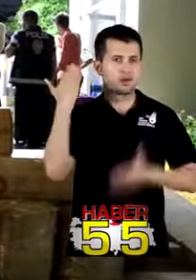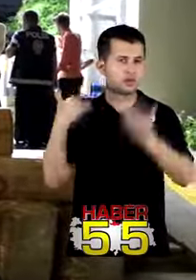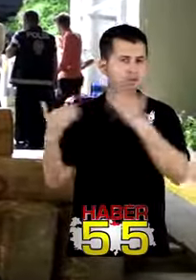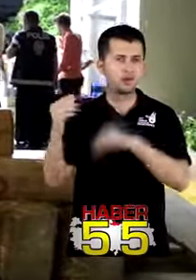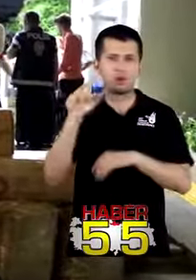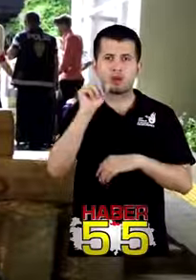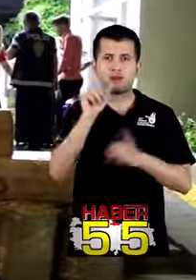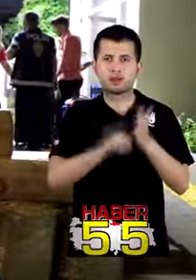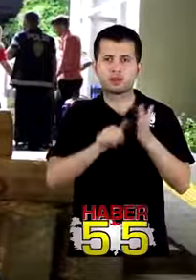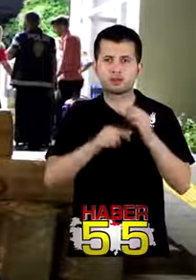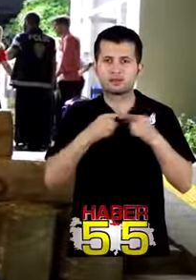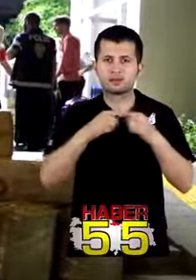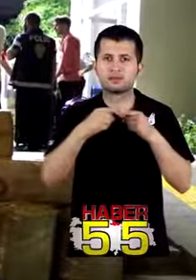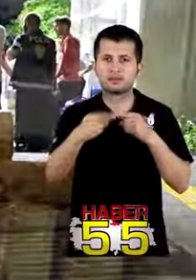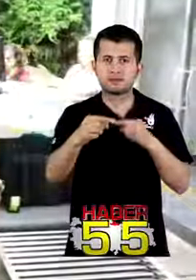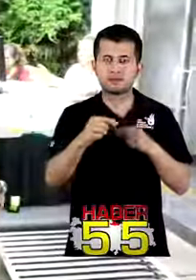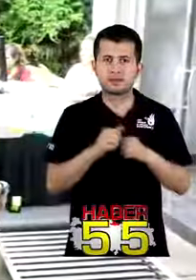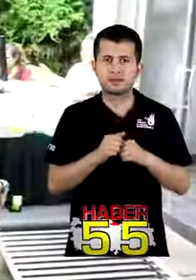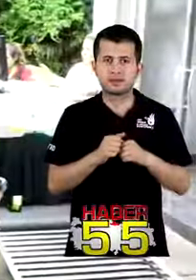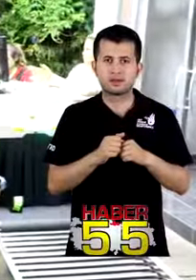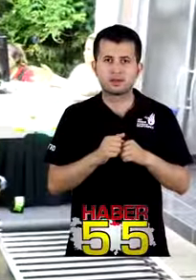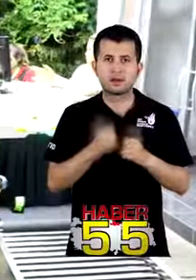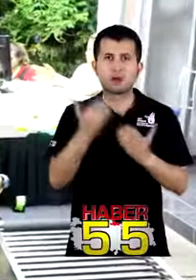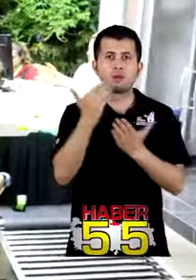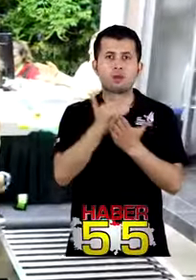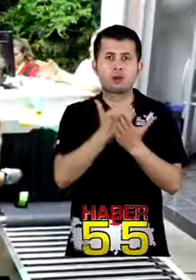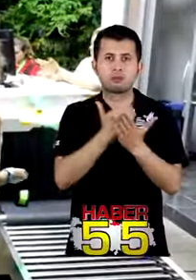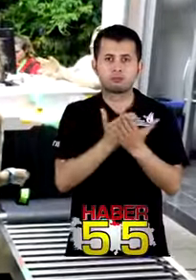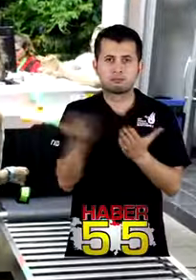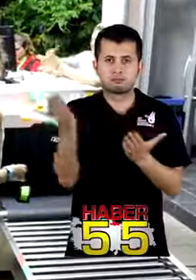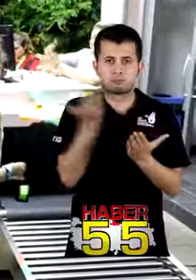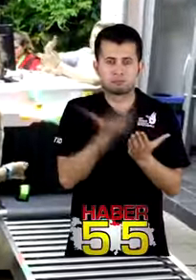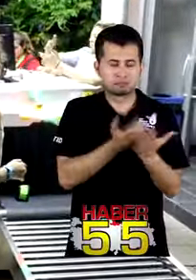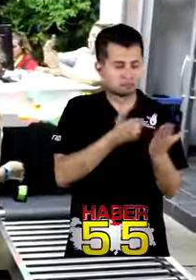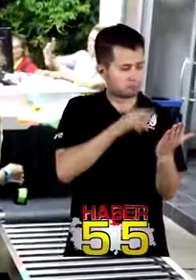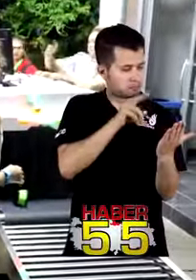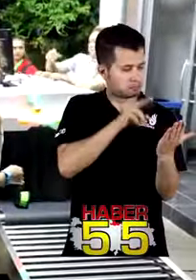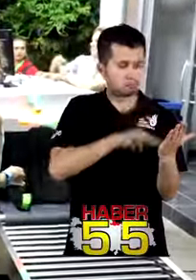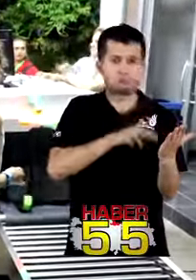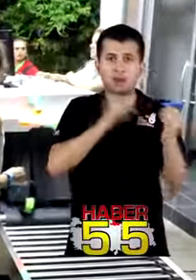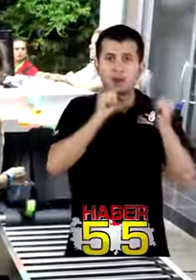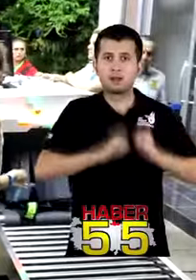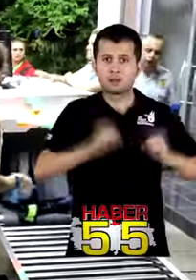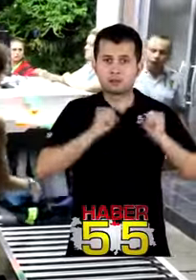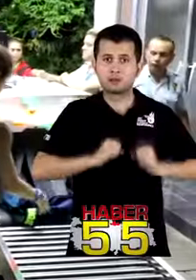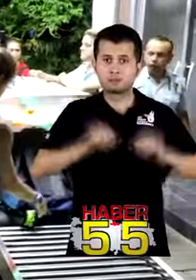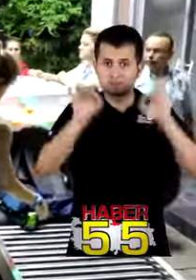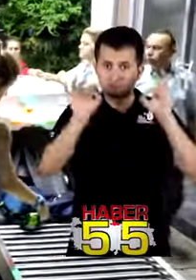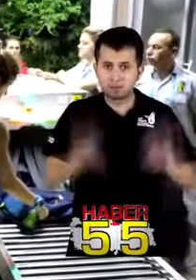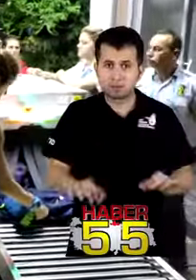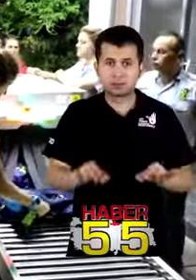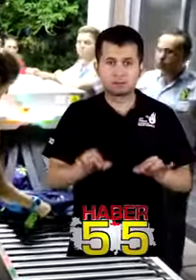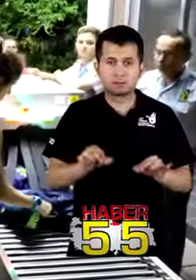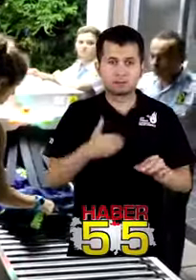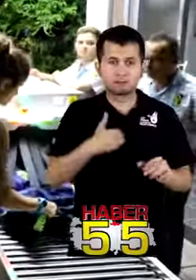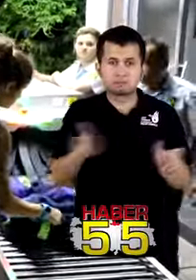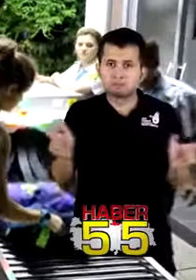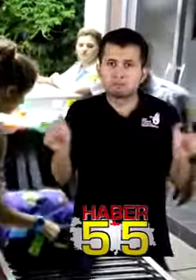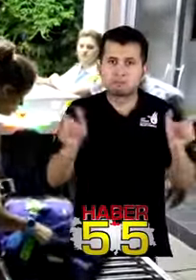de bu hafta başında bize bildirilen program dahilinde antrenmanların başlamasıyla birlikte biz